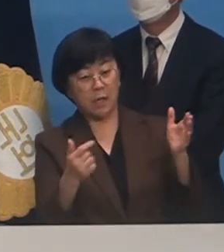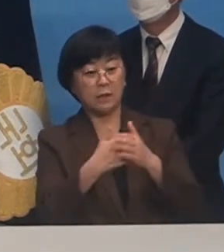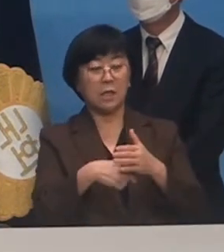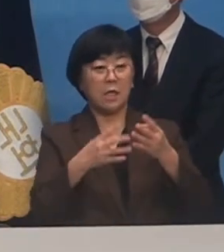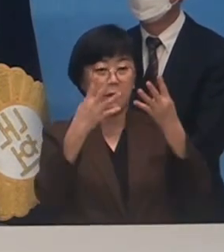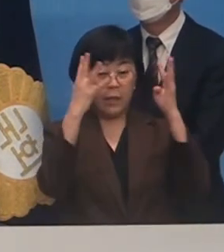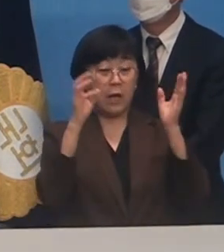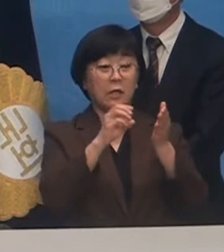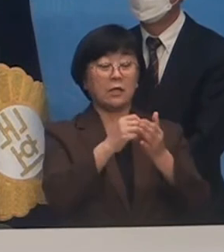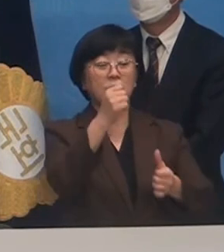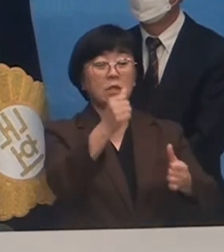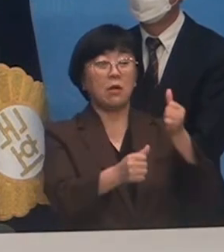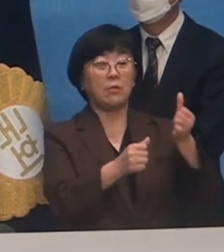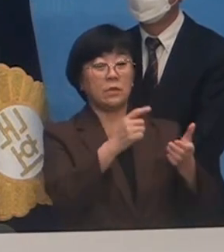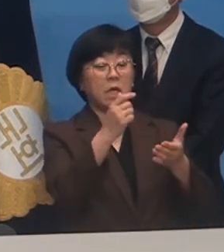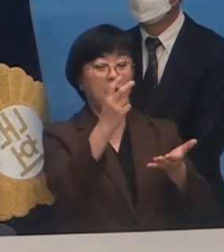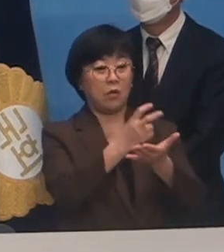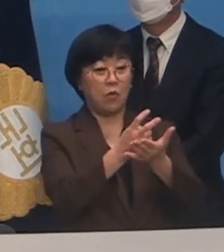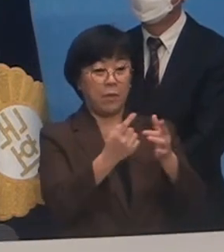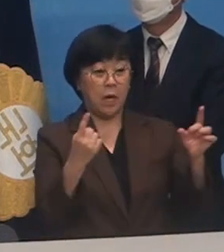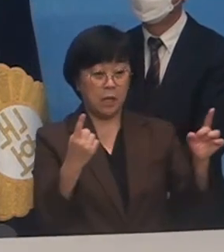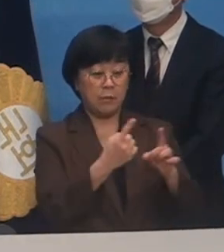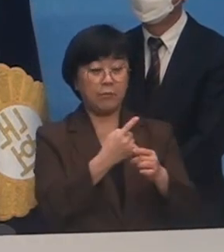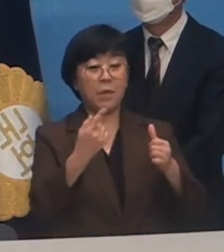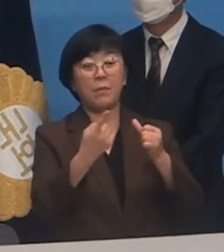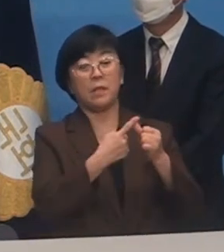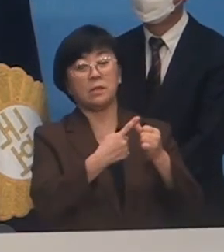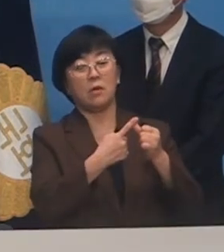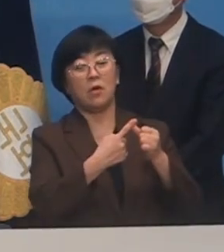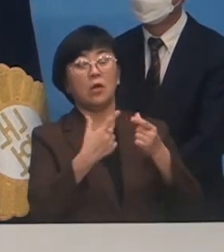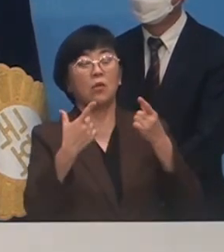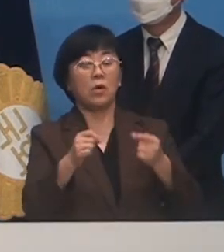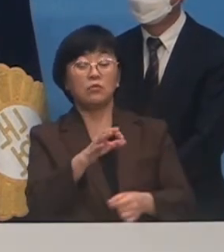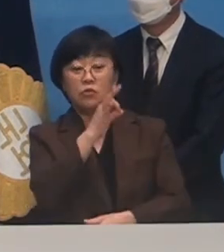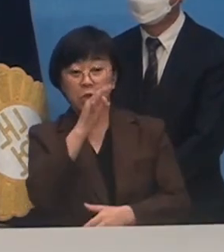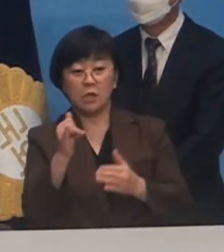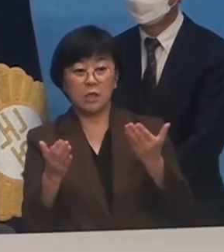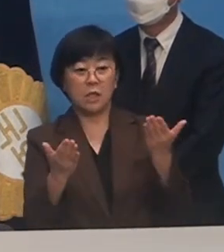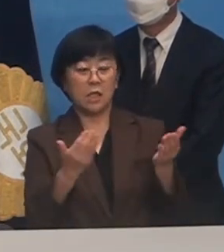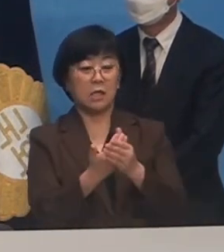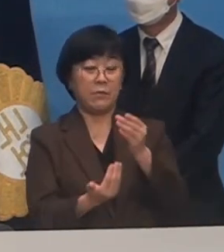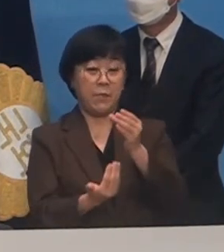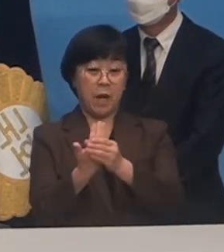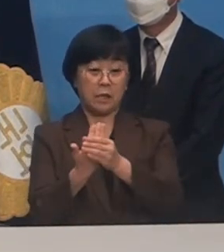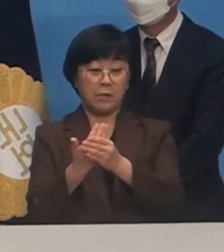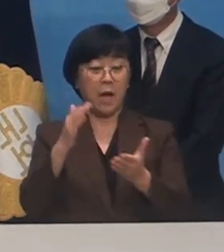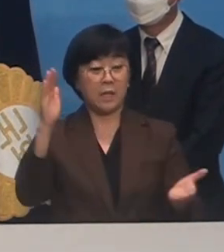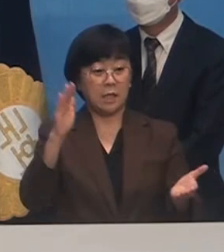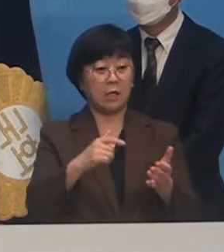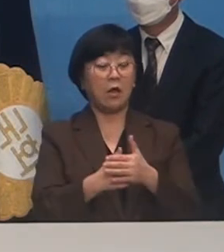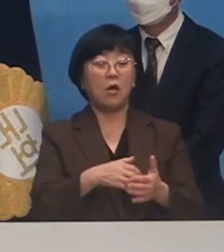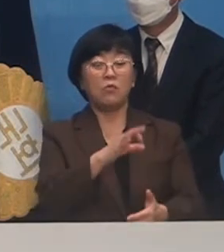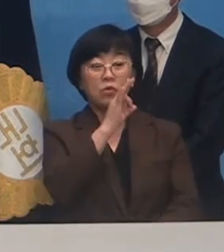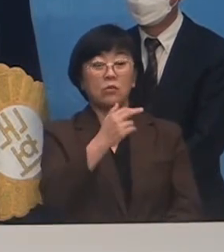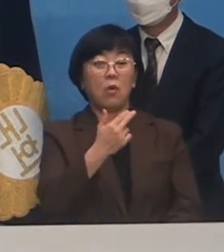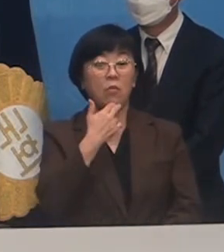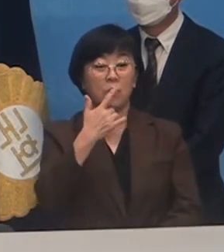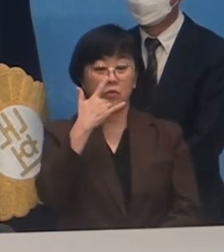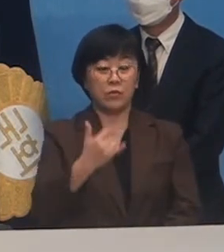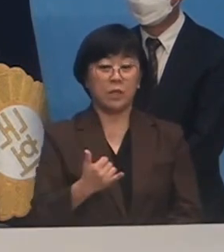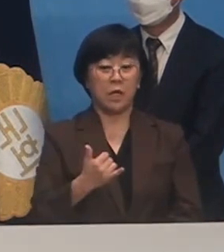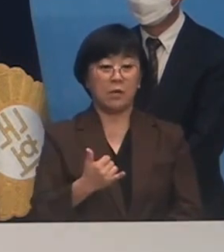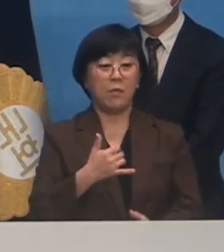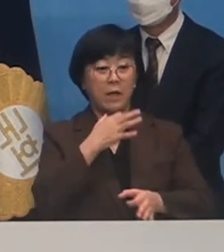입시제도를 비판했었고 그 외 잘못된 정책, 비판받아 마땅한 부끄러운 일을 저지를 때마다 우리 아이들에게 부끄럽지 않은 부모가 되고자 용기